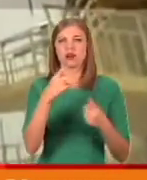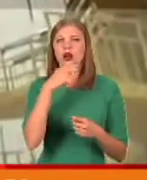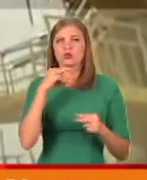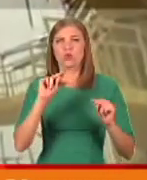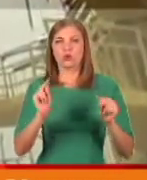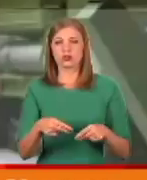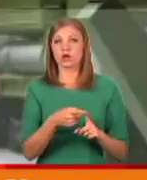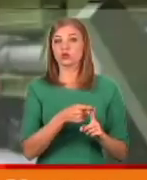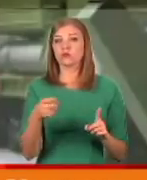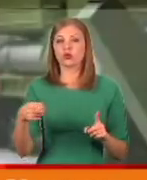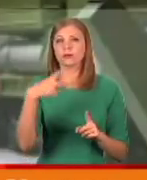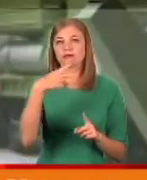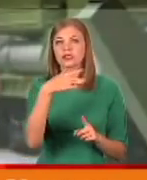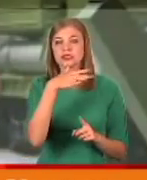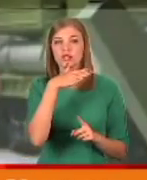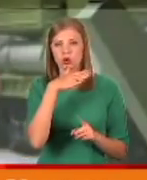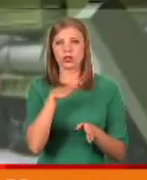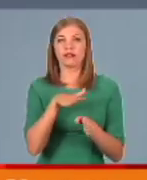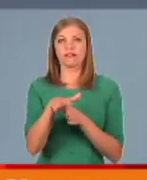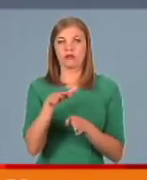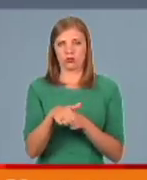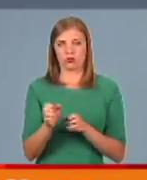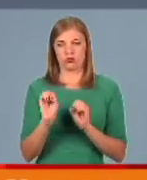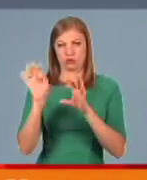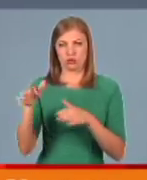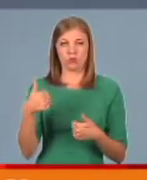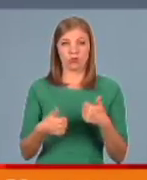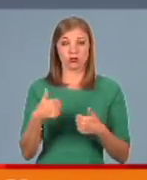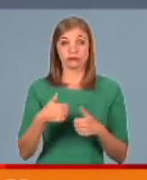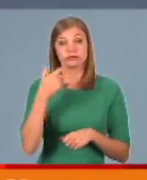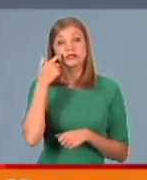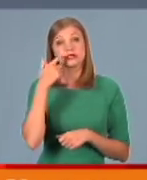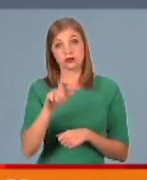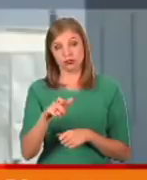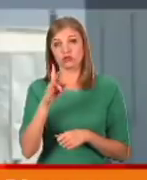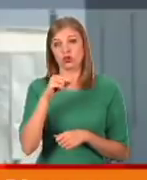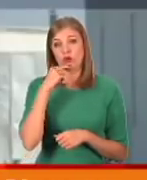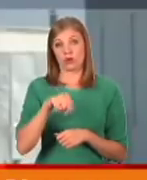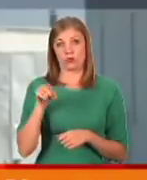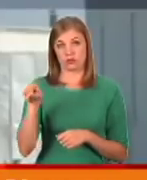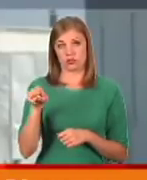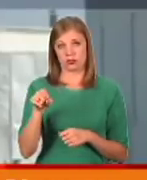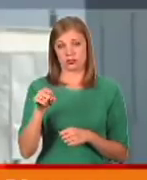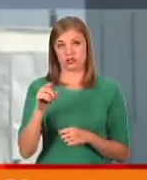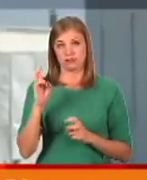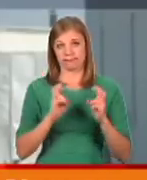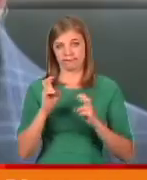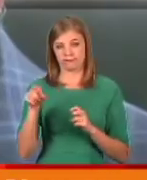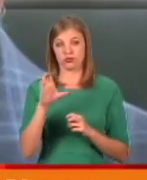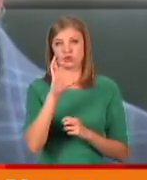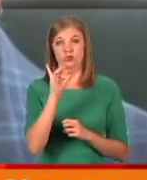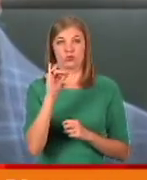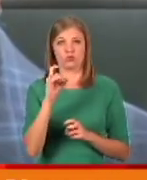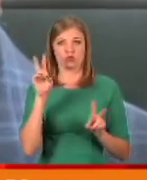контракт протягом 20 років виконують конкуренти. Здебільшого на російських ракетах «Союз».